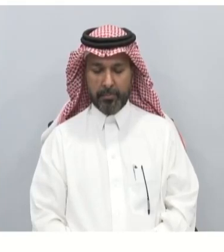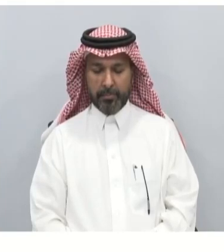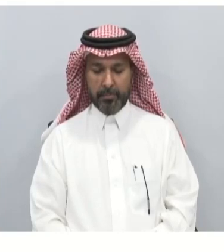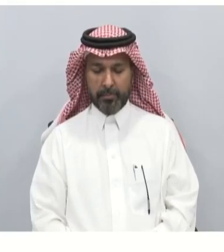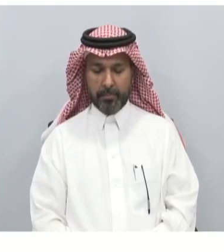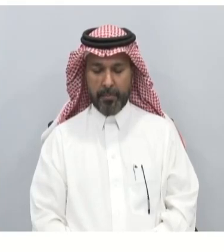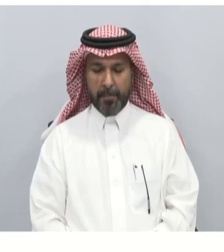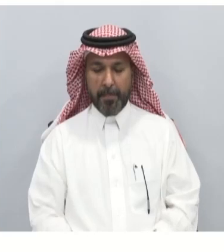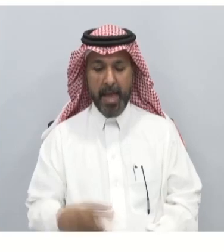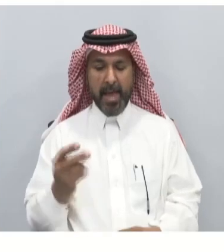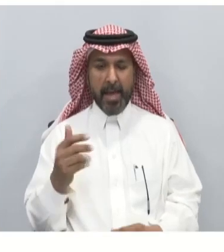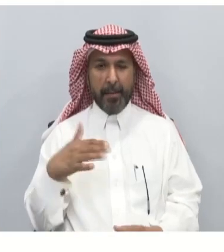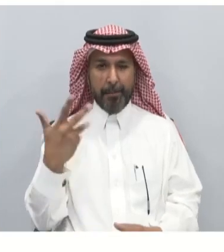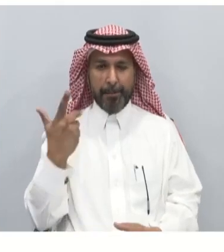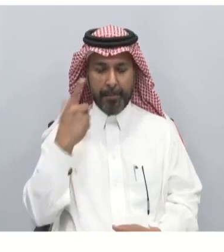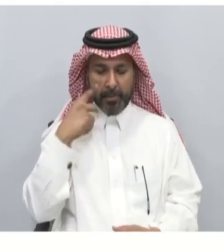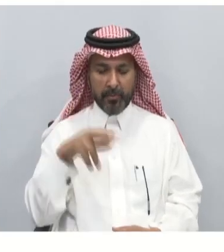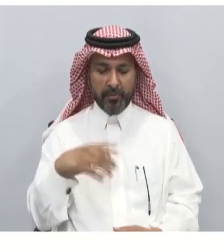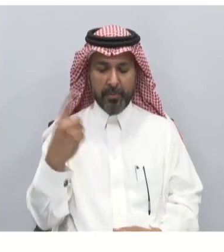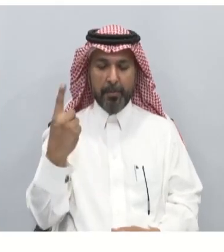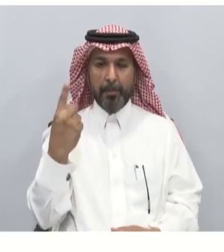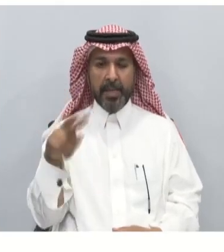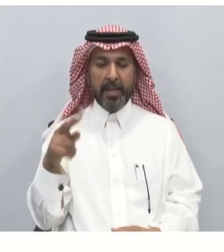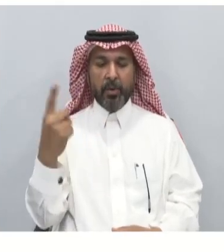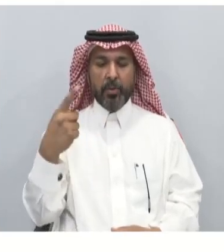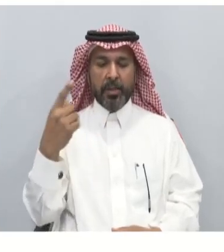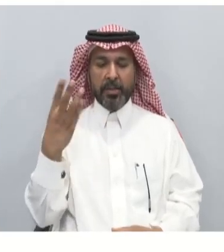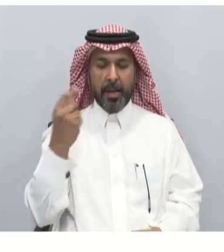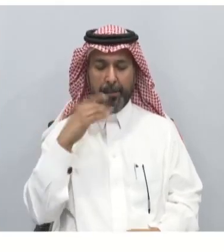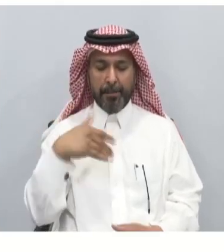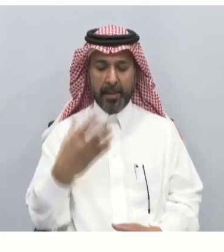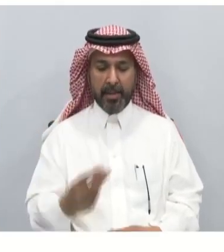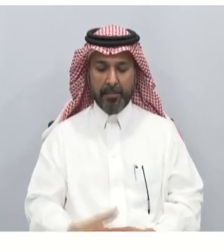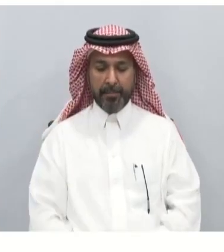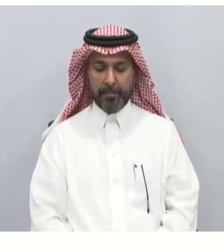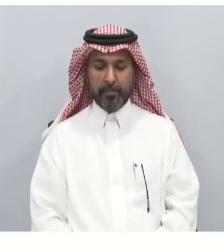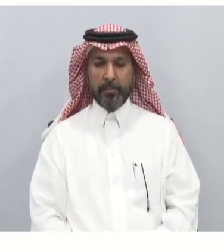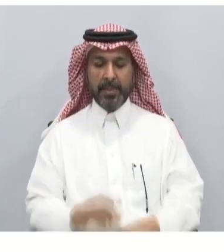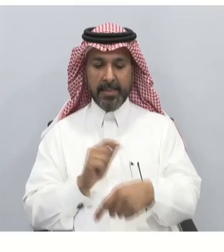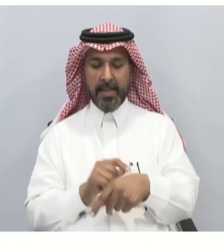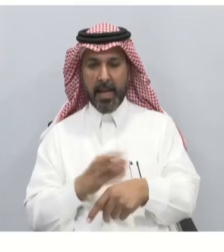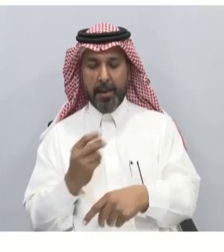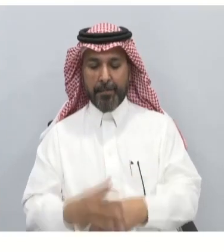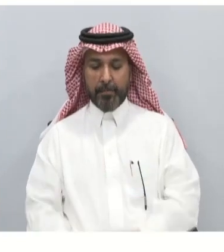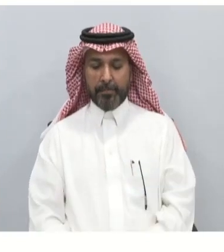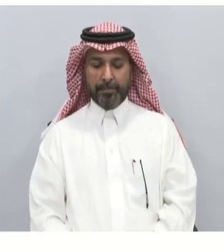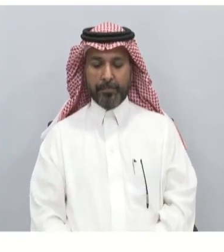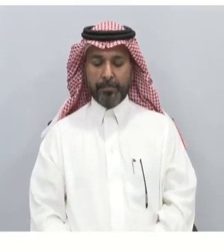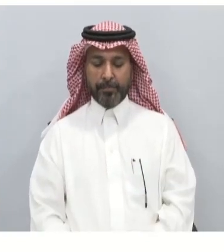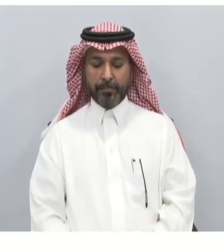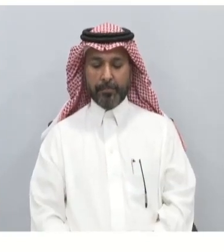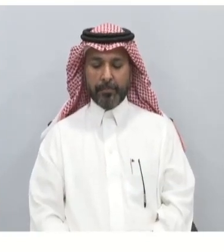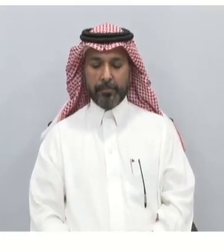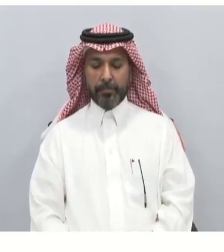كم ساعة؟ طبعا هنا يعني المسافة 111 كيلومتر تساوي 13 كيلومتر كل